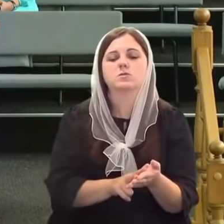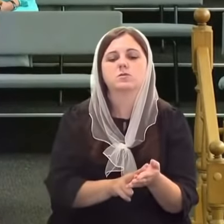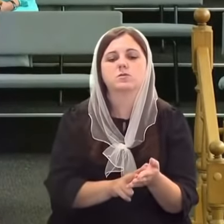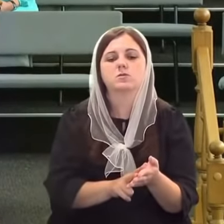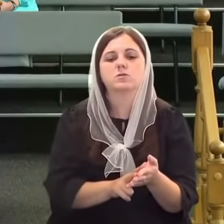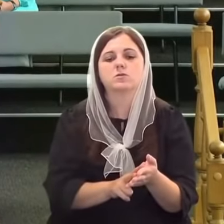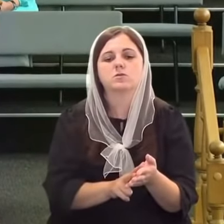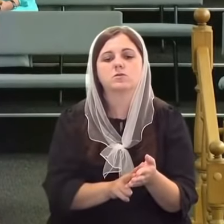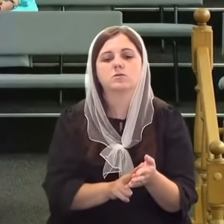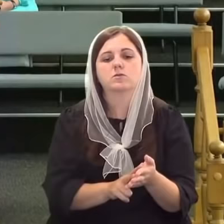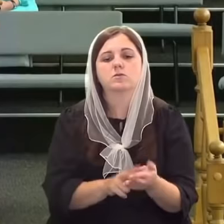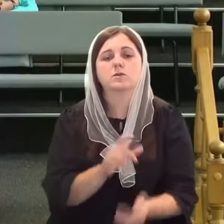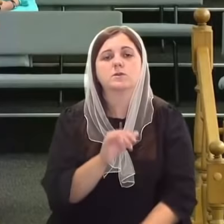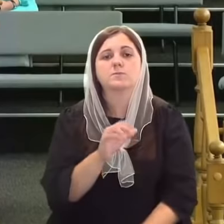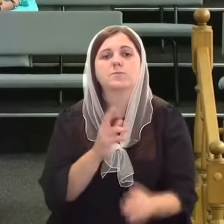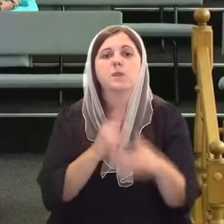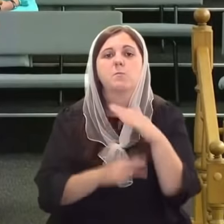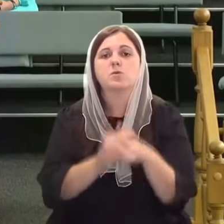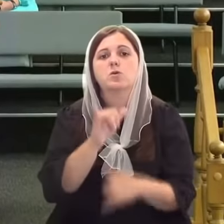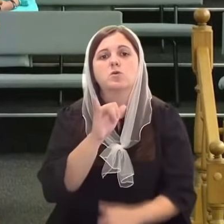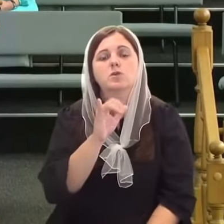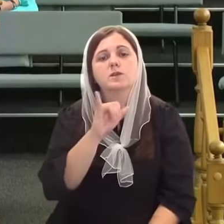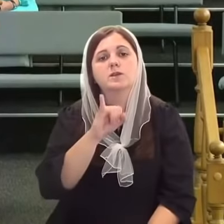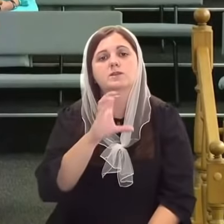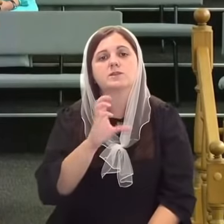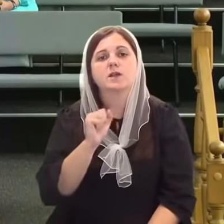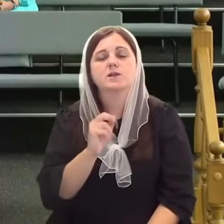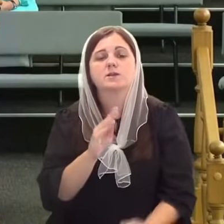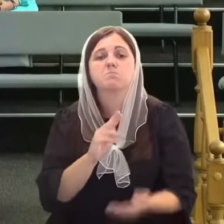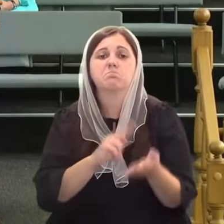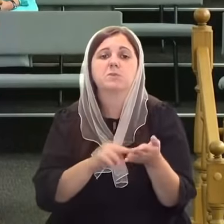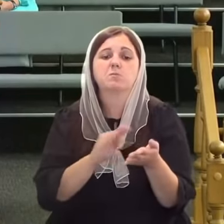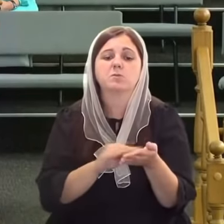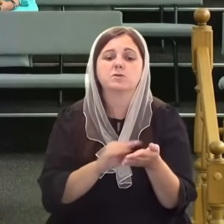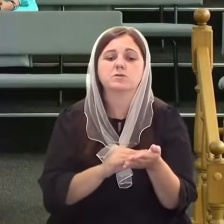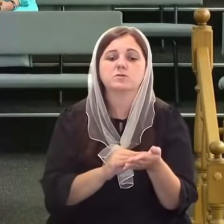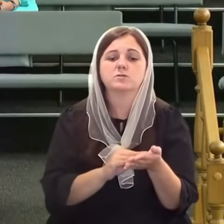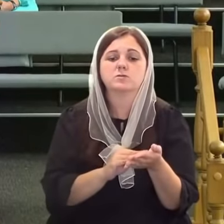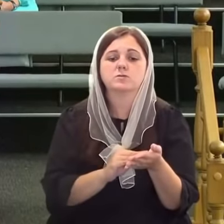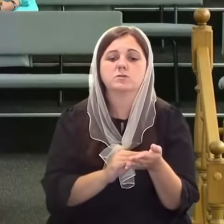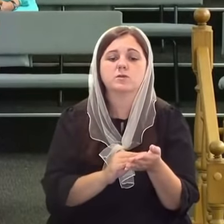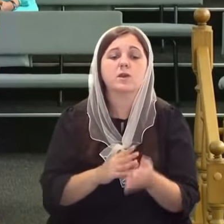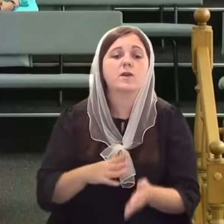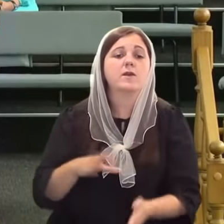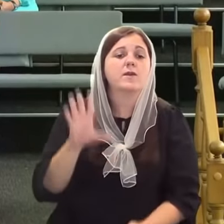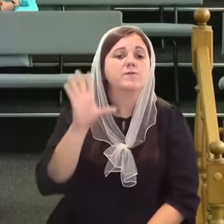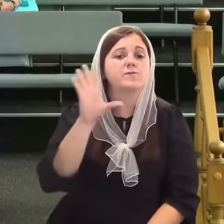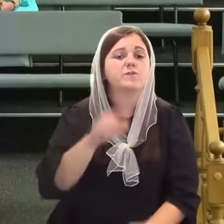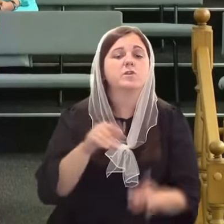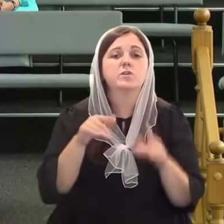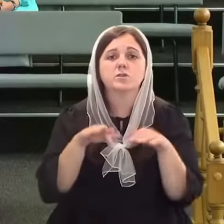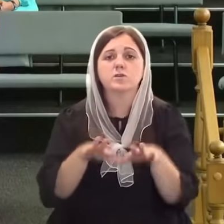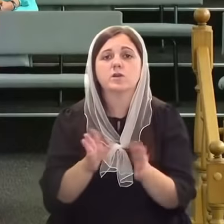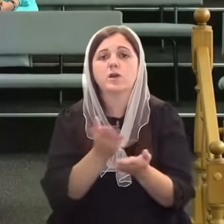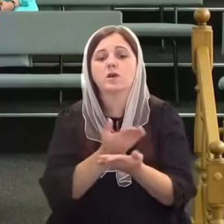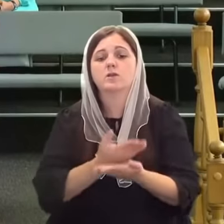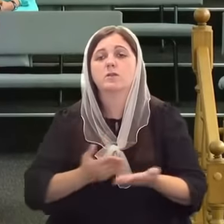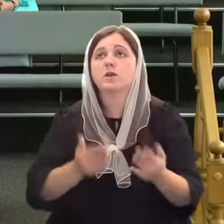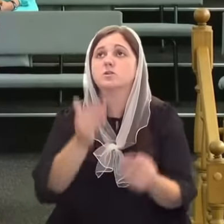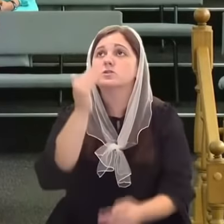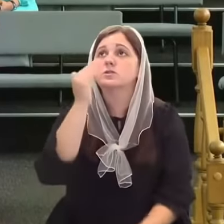аминь. Исаия, 26 глава, 12 стих, нам написано: «И все дела наши Ты